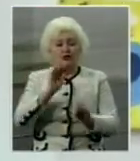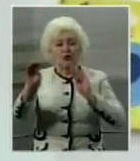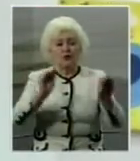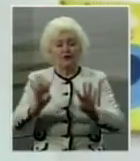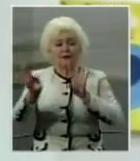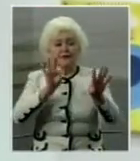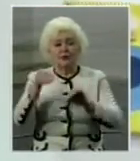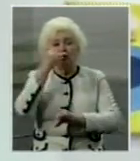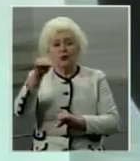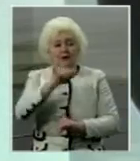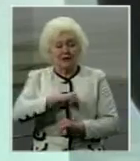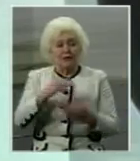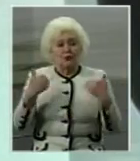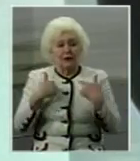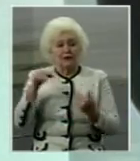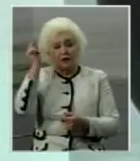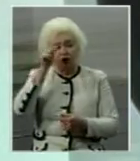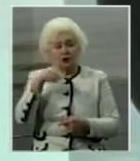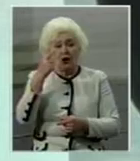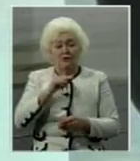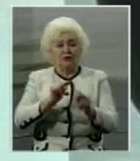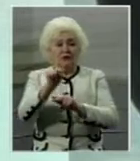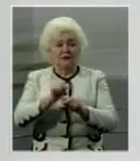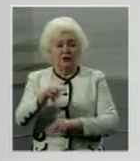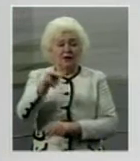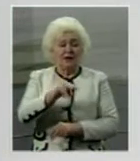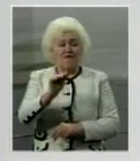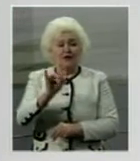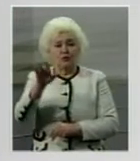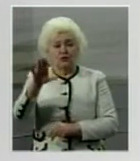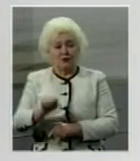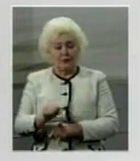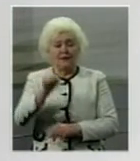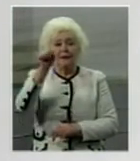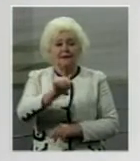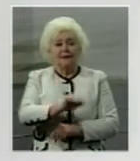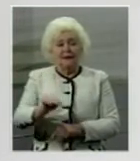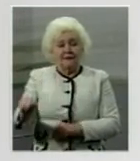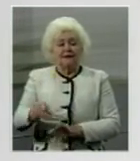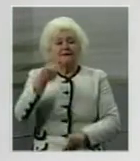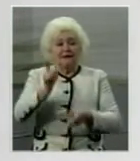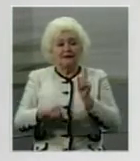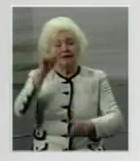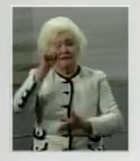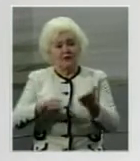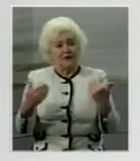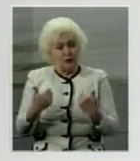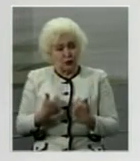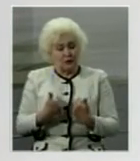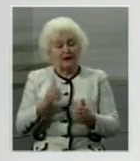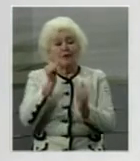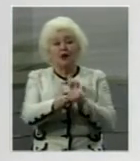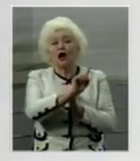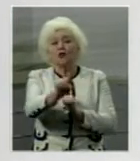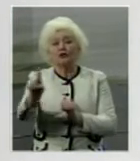відібрали кращі роботи наших учнів, говорить вчителька Лідія Федосова. Ці дітки дійсно вірять у себе, і кожен